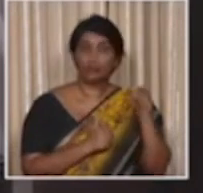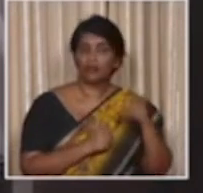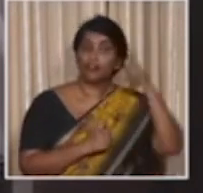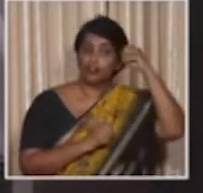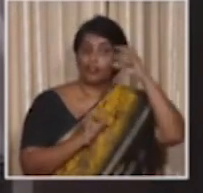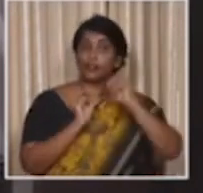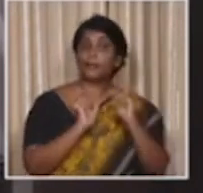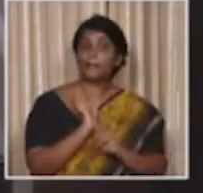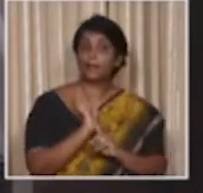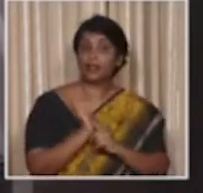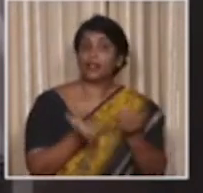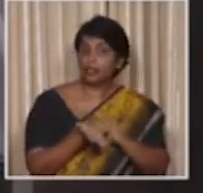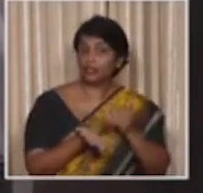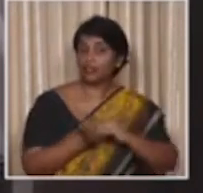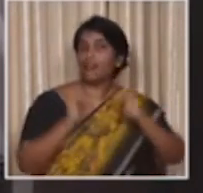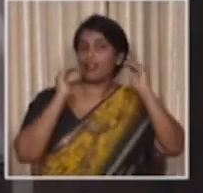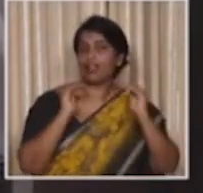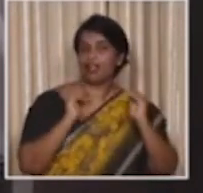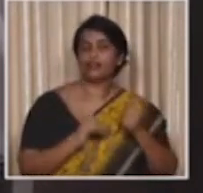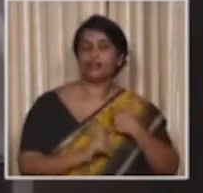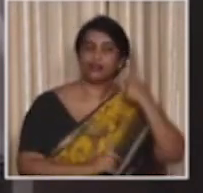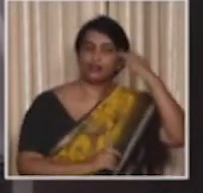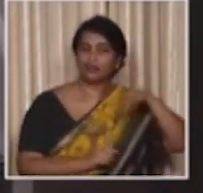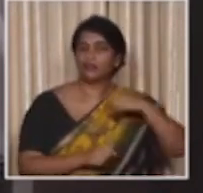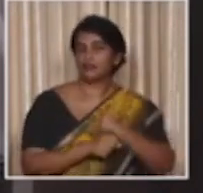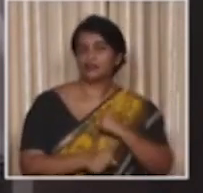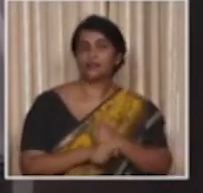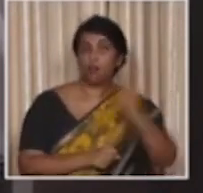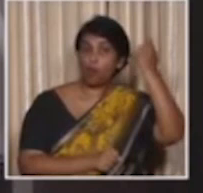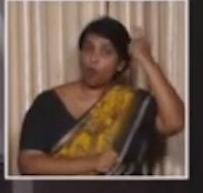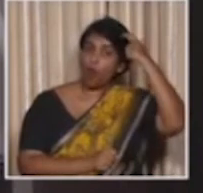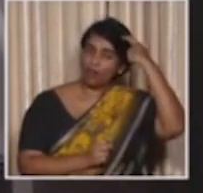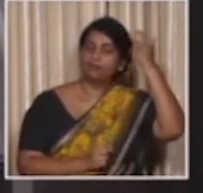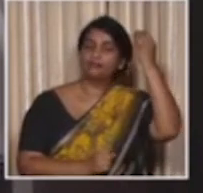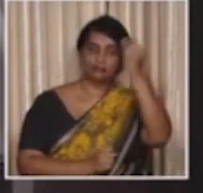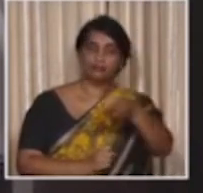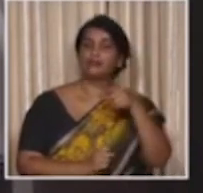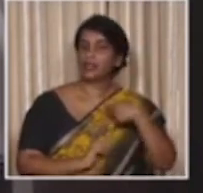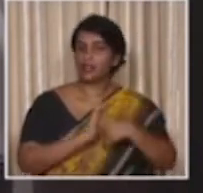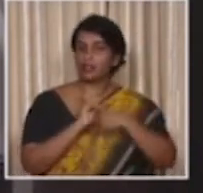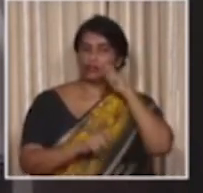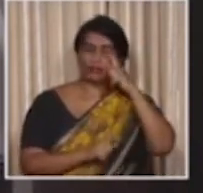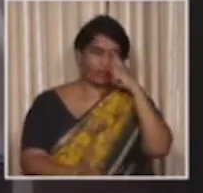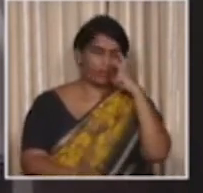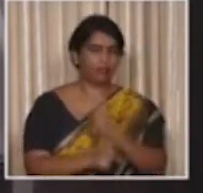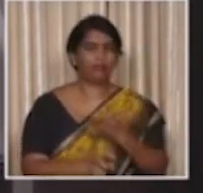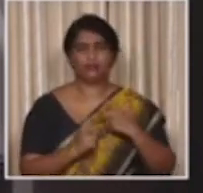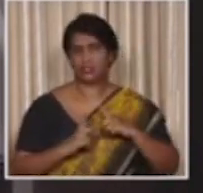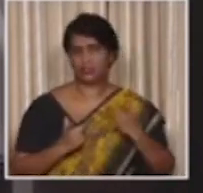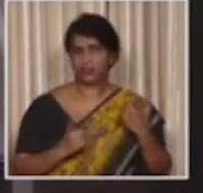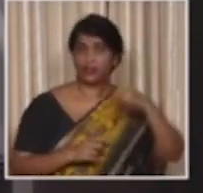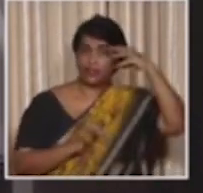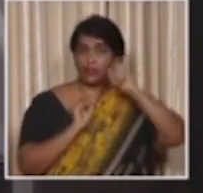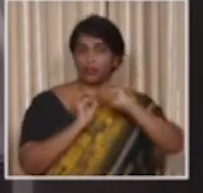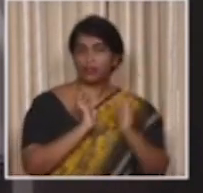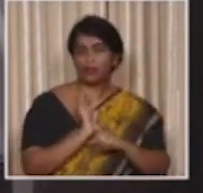විදුලි බිල තවදුරටත් අඩු වෙයි කියලා අපි විශ්වාස කරන මේ රජයට මොලේ පෑදෙයි. මේ රටේ මිනිස්සු බොහොම අමාරුවෙන් ඉන්නේ, විදුලි බිල